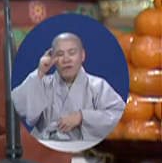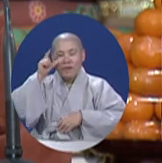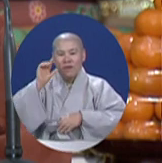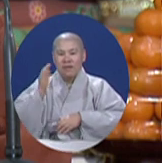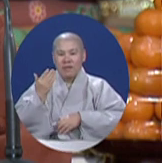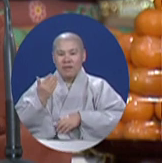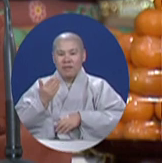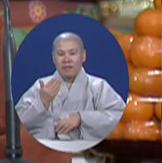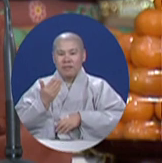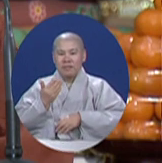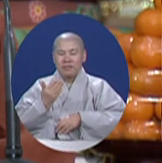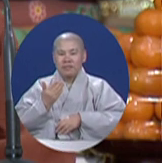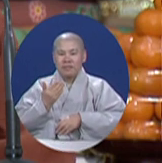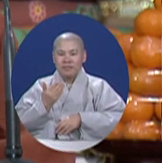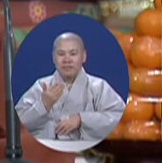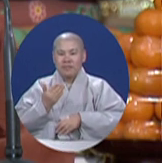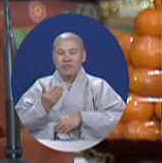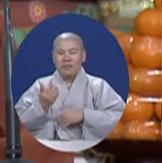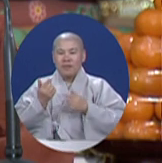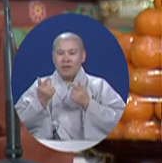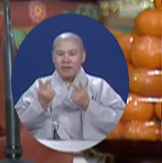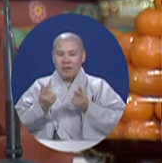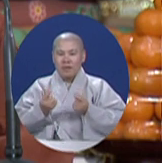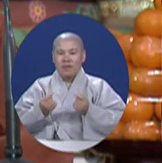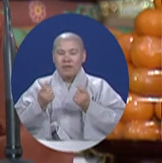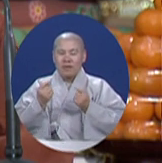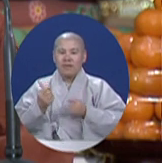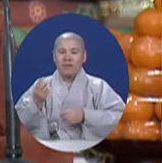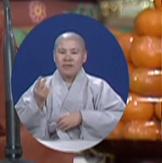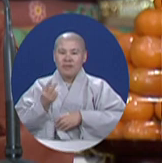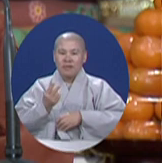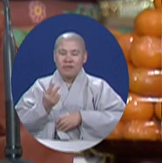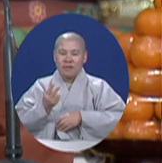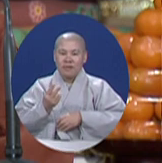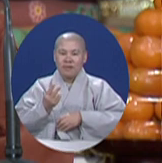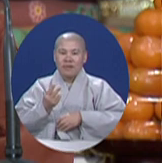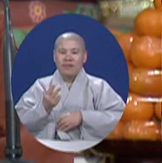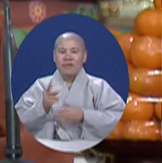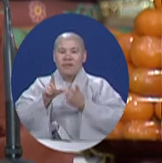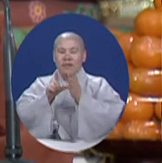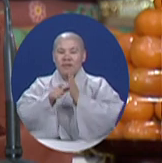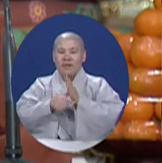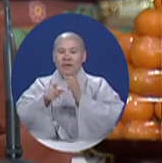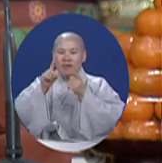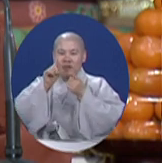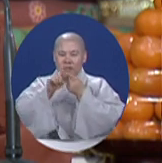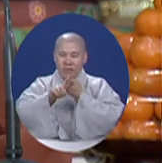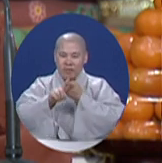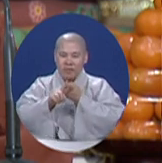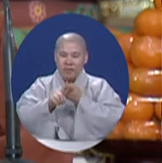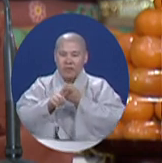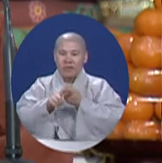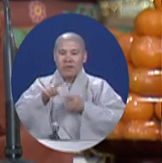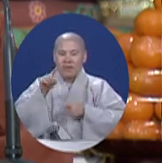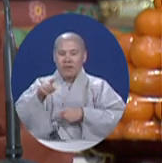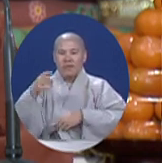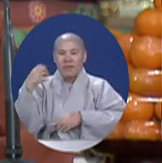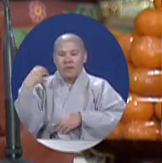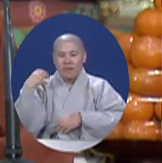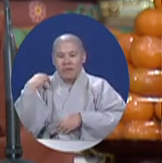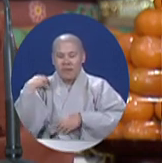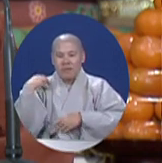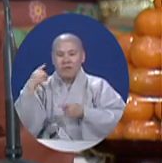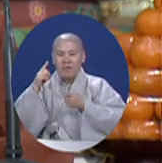돼요. 그런 거라든지 하여튼 이 시간에 맞추고 그